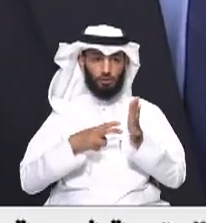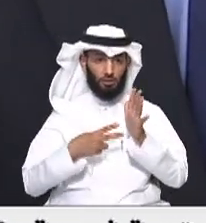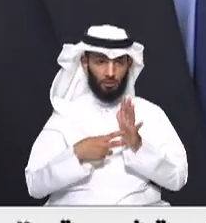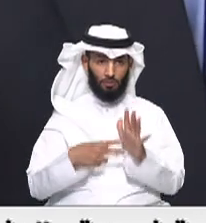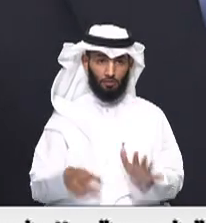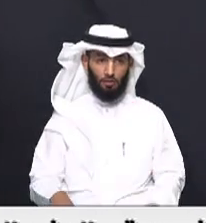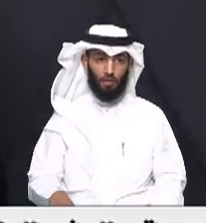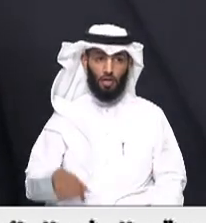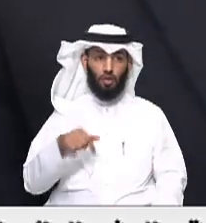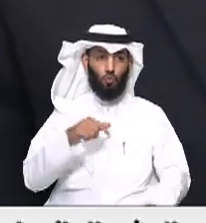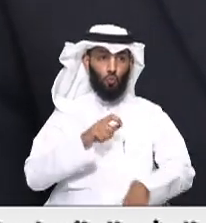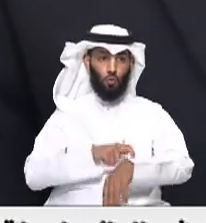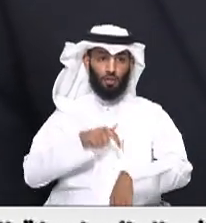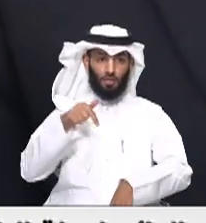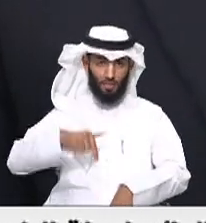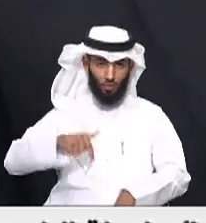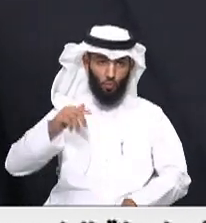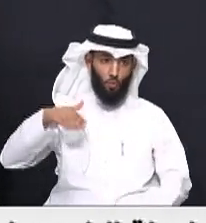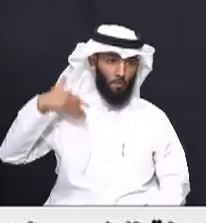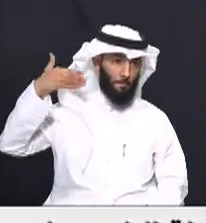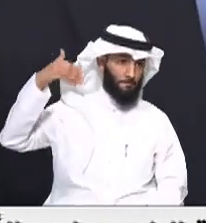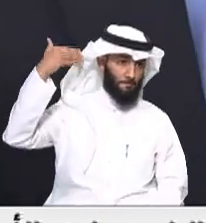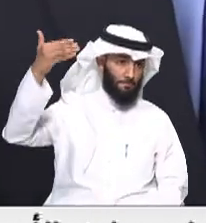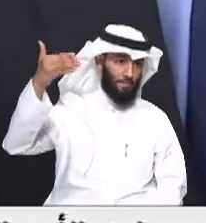للأجيال الحاضرة والمستقبلية.